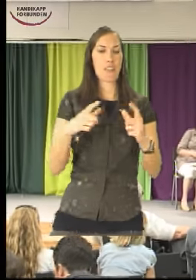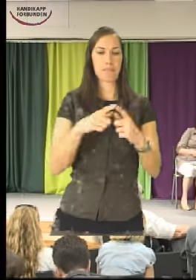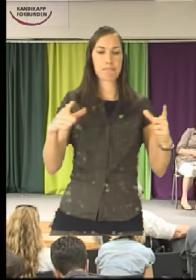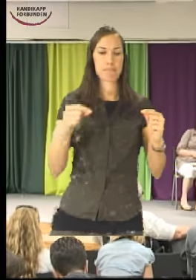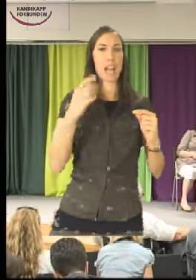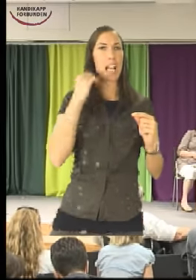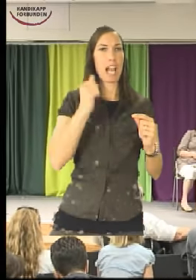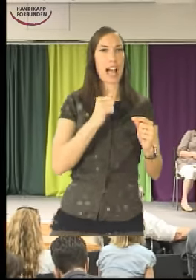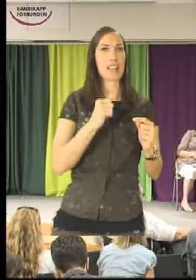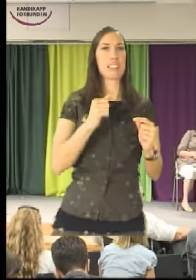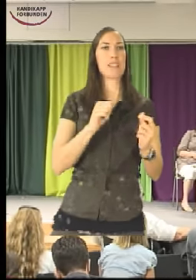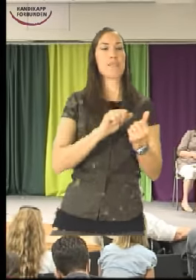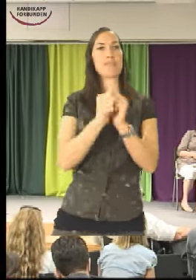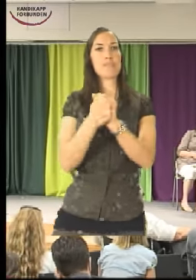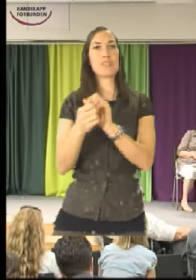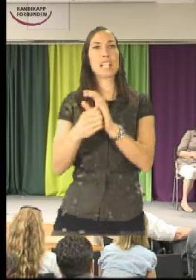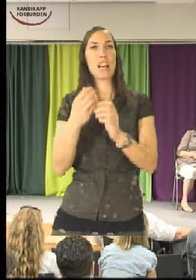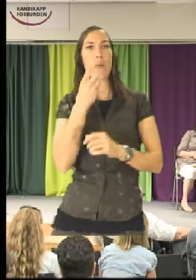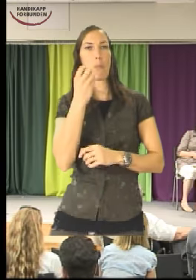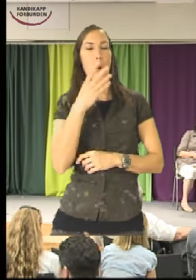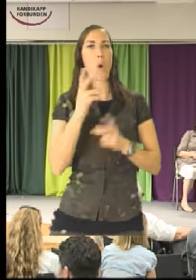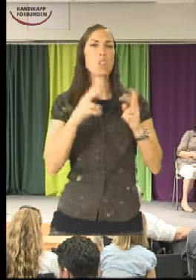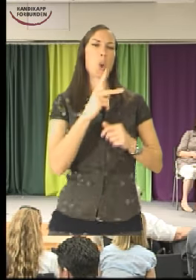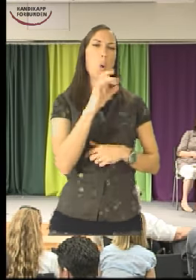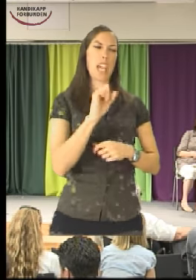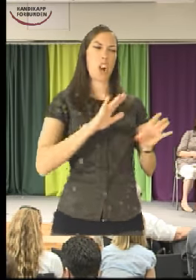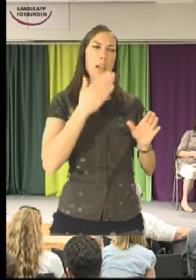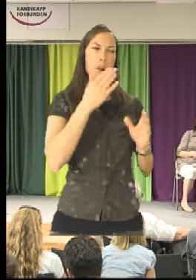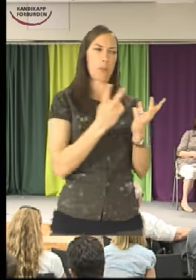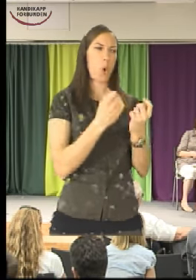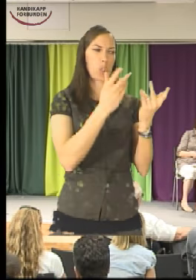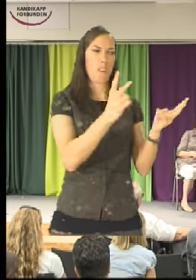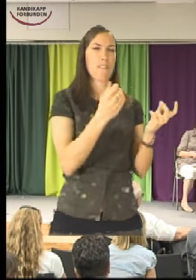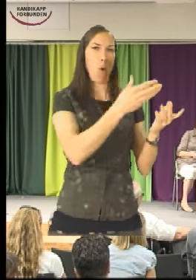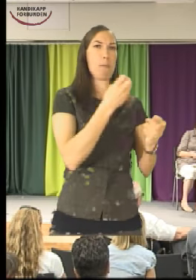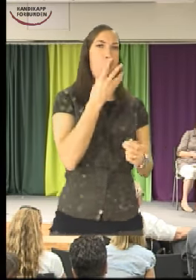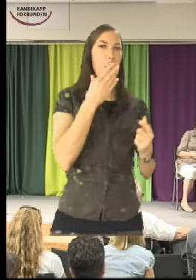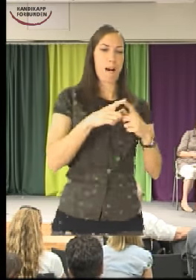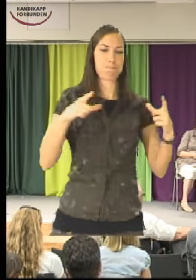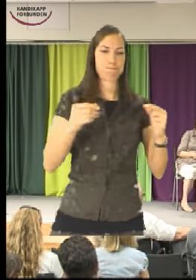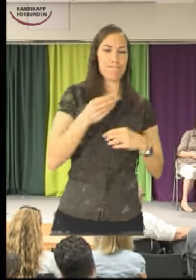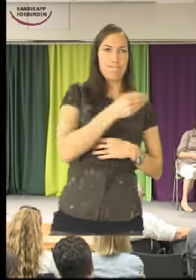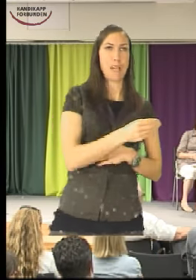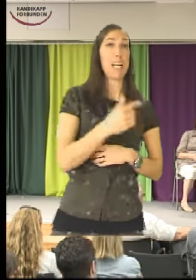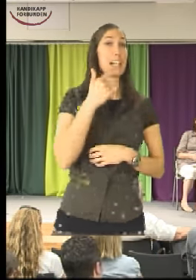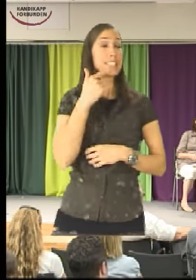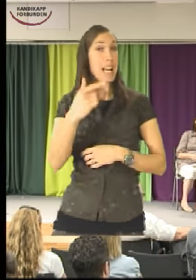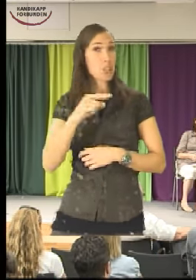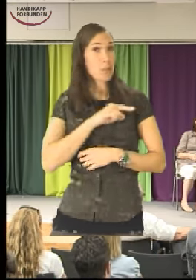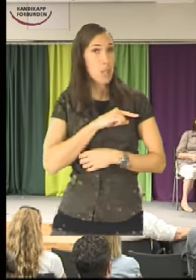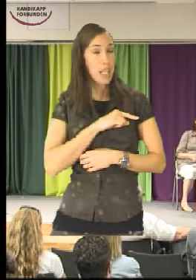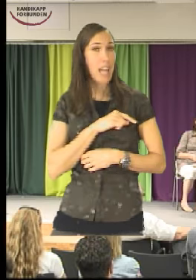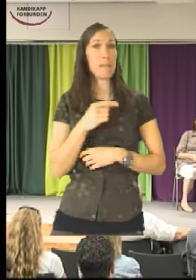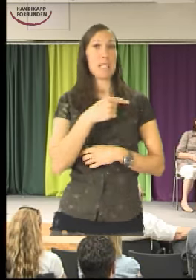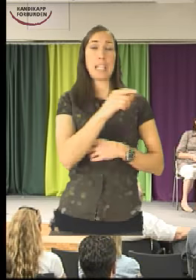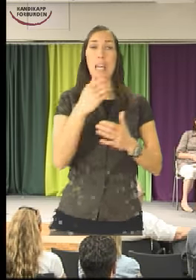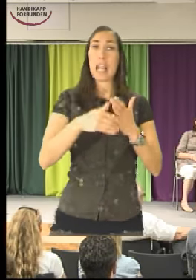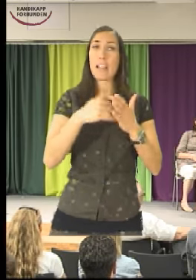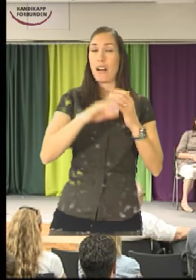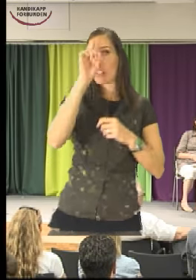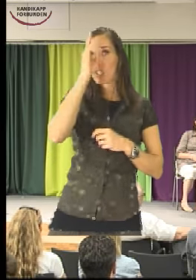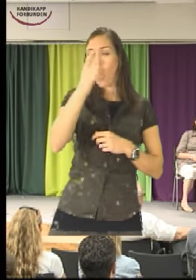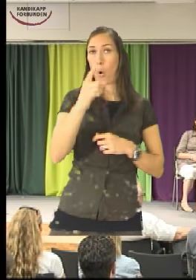sen. Och även KG har skött sig bra så här på den. Tack så hemskt mycket. Ni har redan förstått att